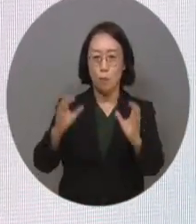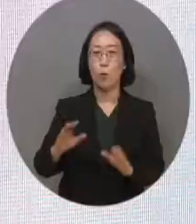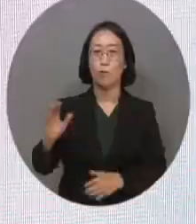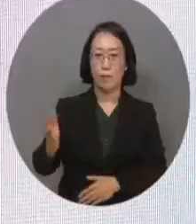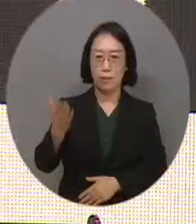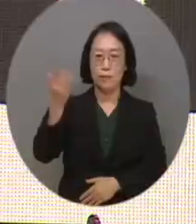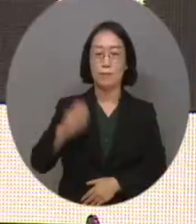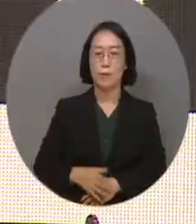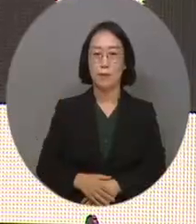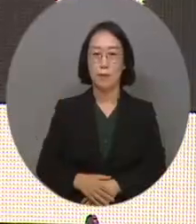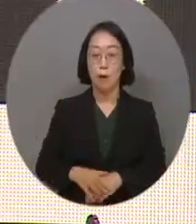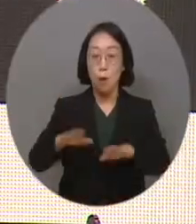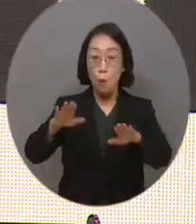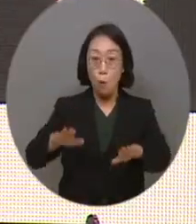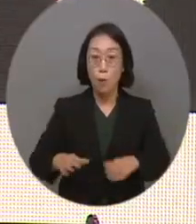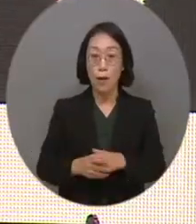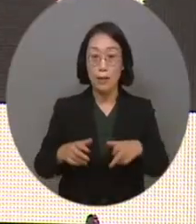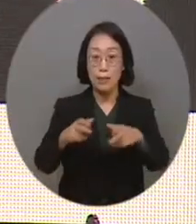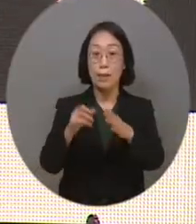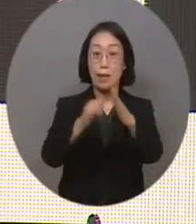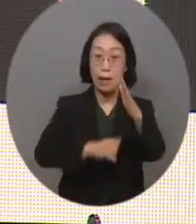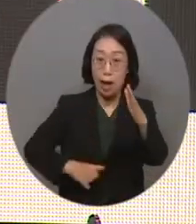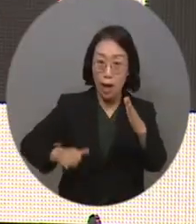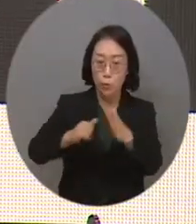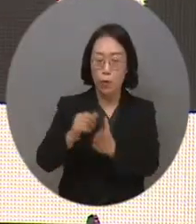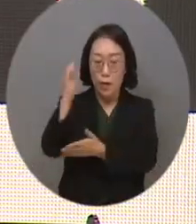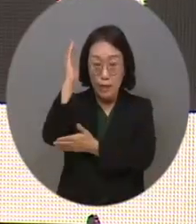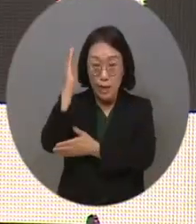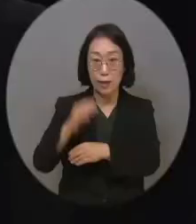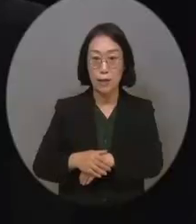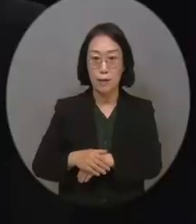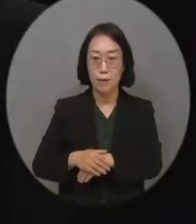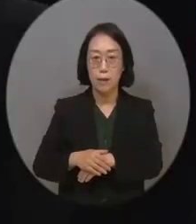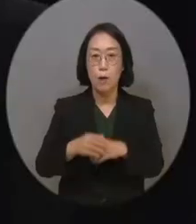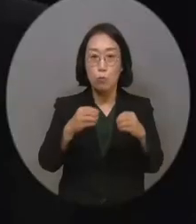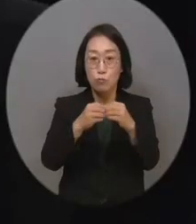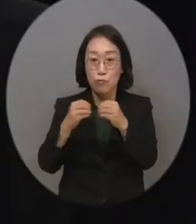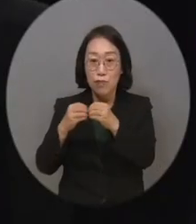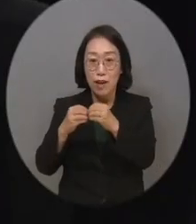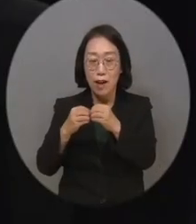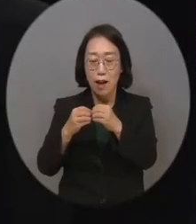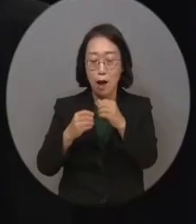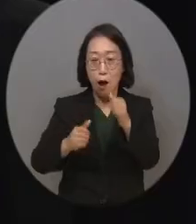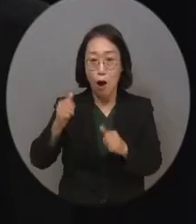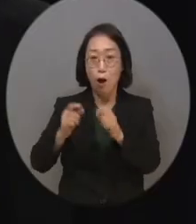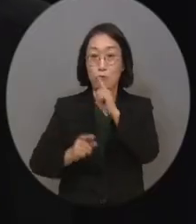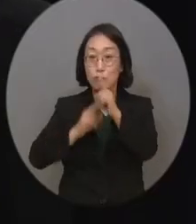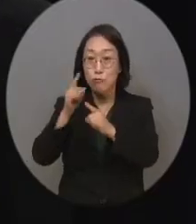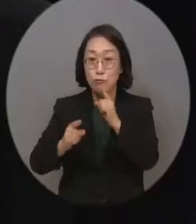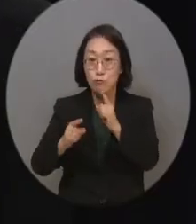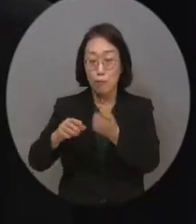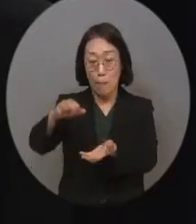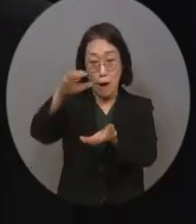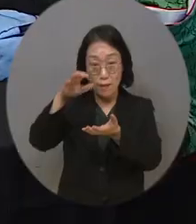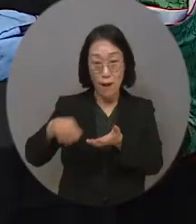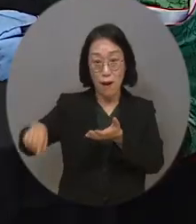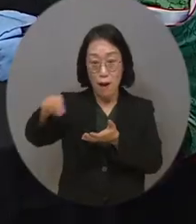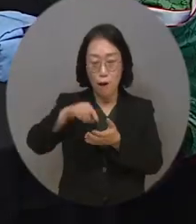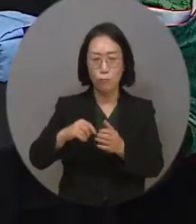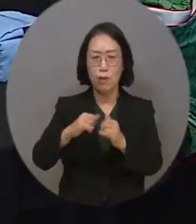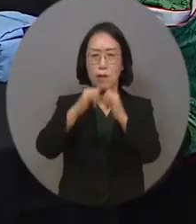자리매김했습니다 올해는 장애인 가족의 이야기를 담은 생활수기 공모전을 통해 헌신적인 삶으로